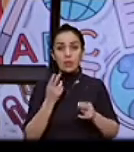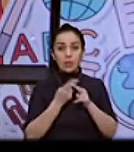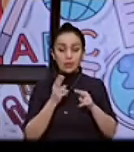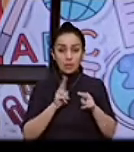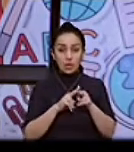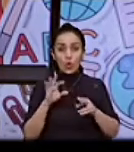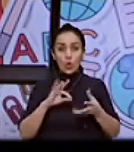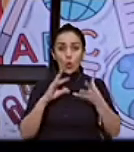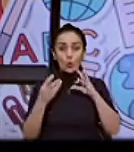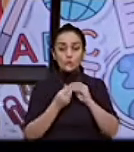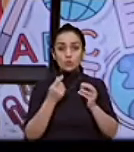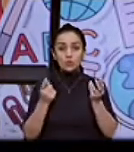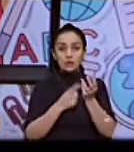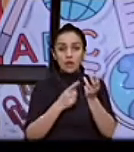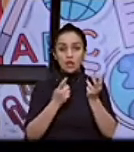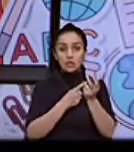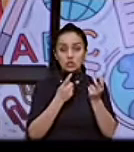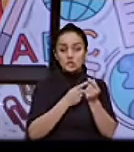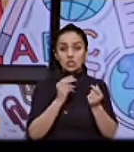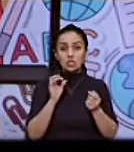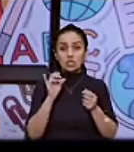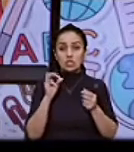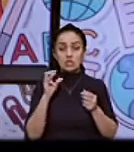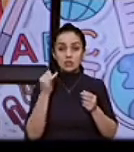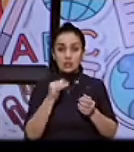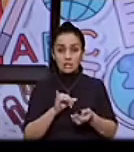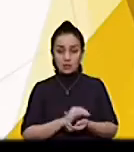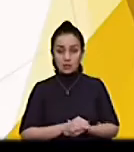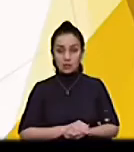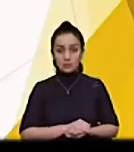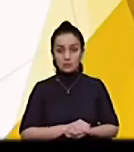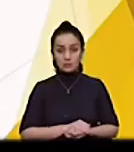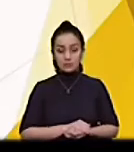8 – это общее количество частей.